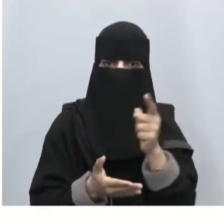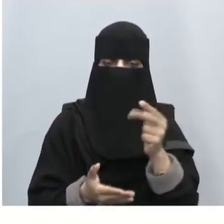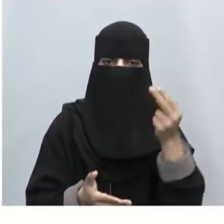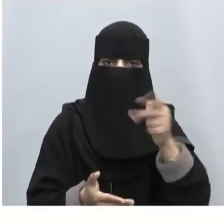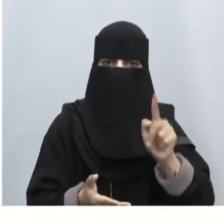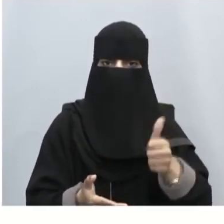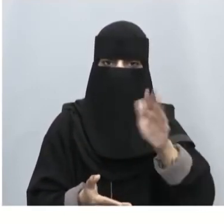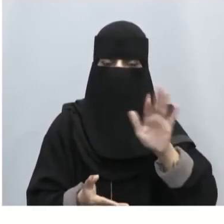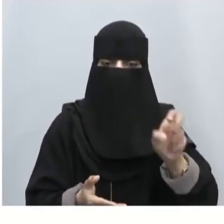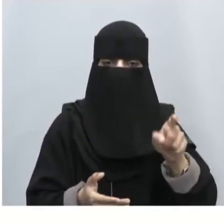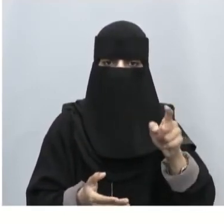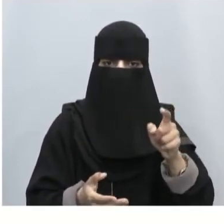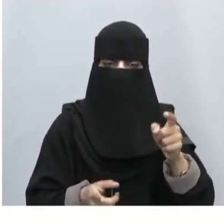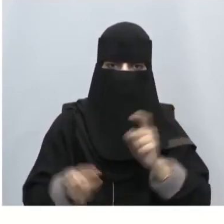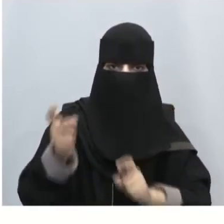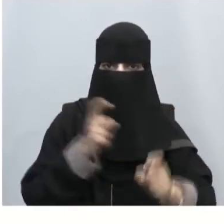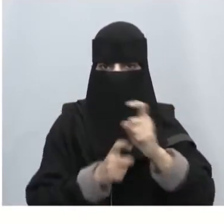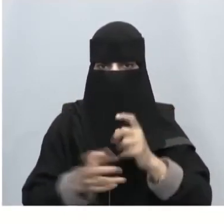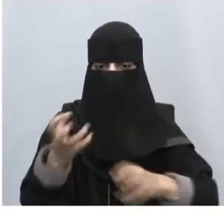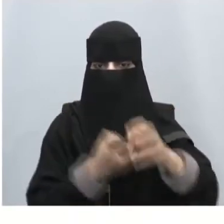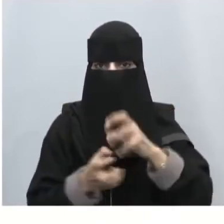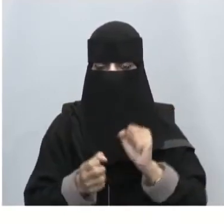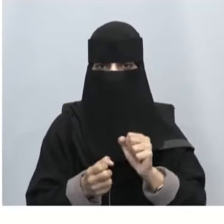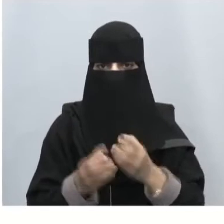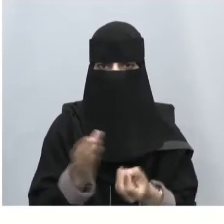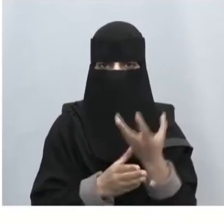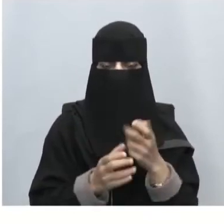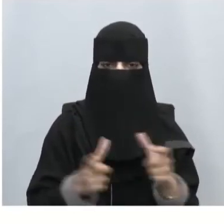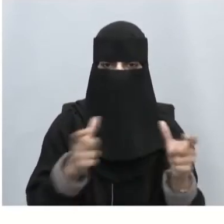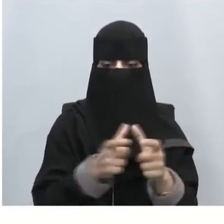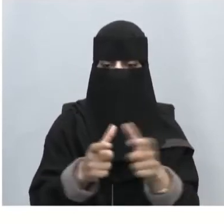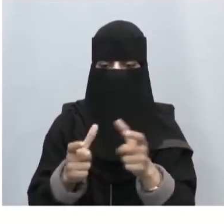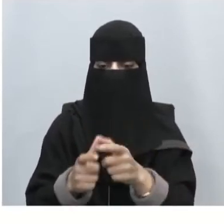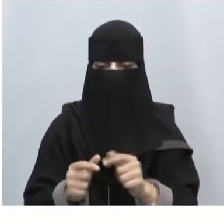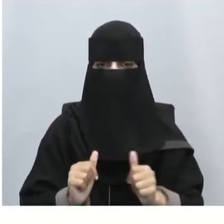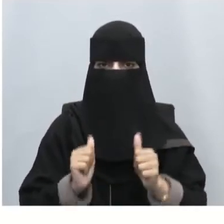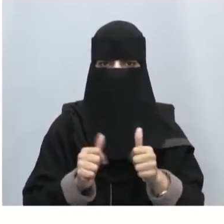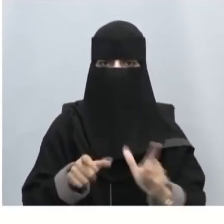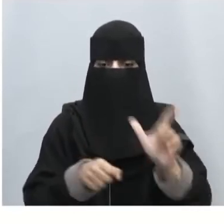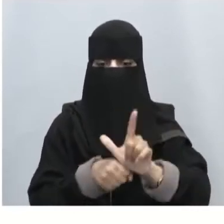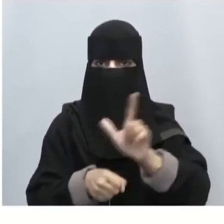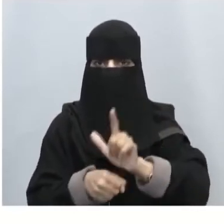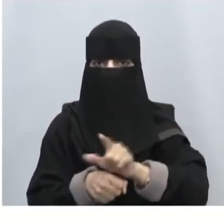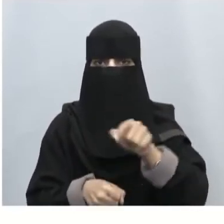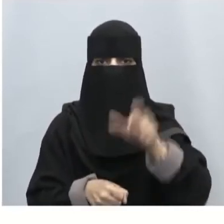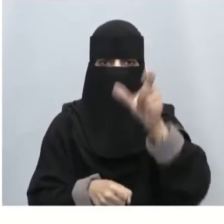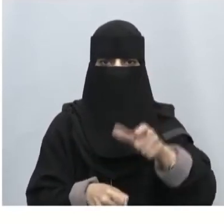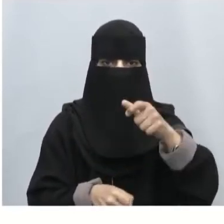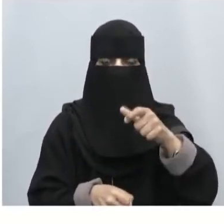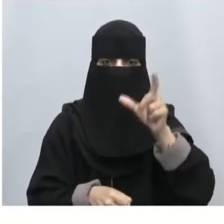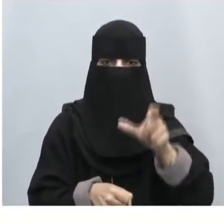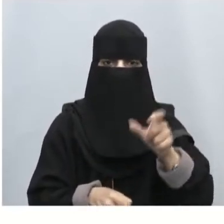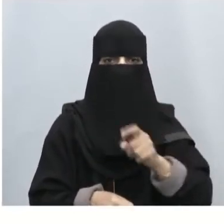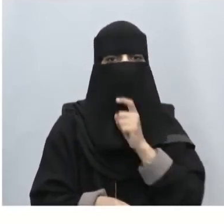المذهبيه التي ظهرت ايضا حلت القيادات الضعيفه فاصبح في الدوله بعض